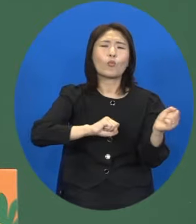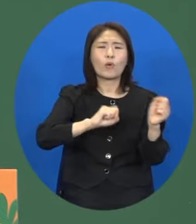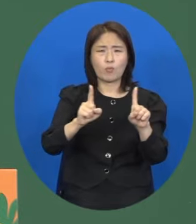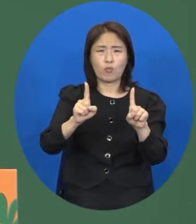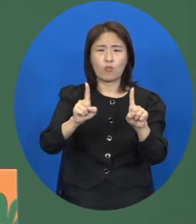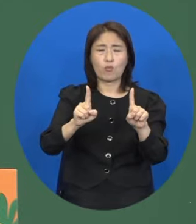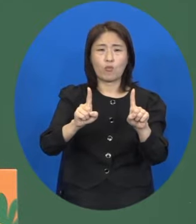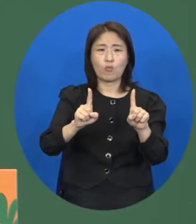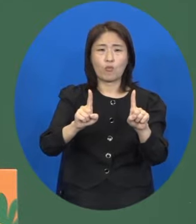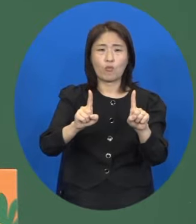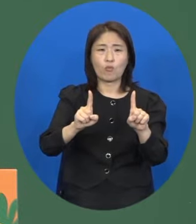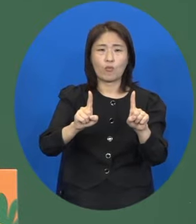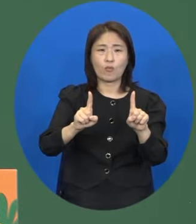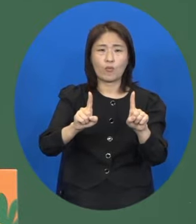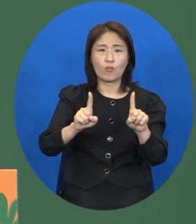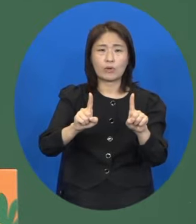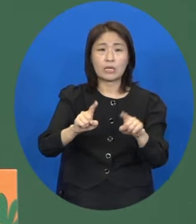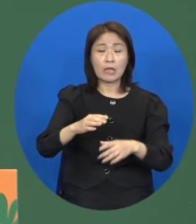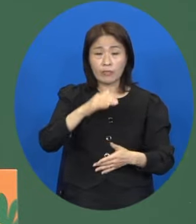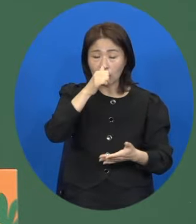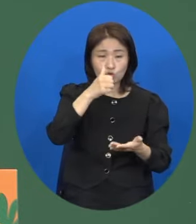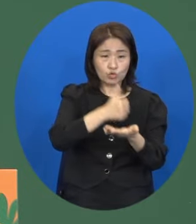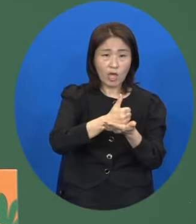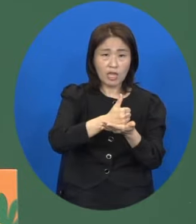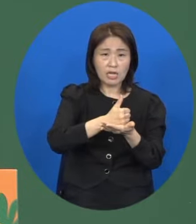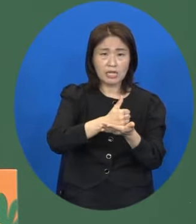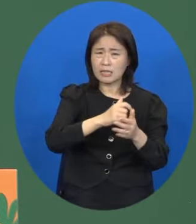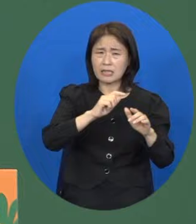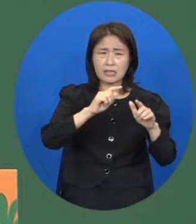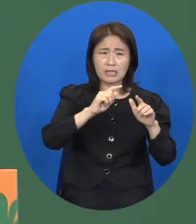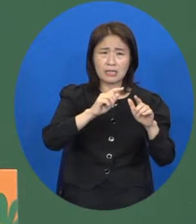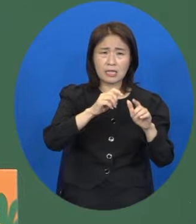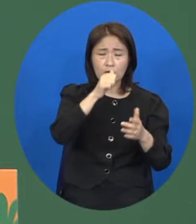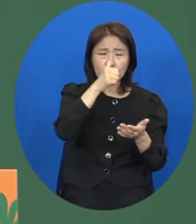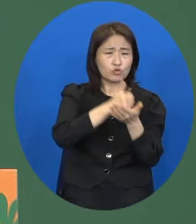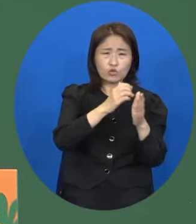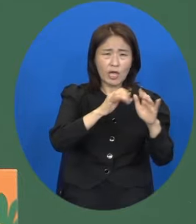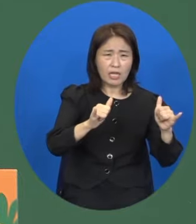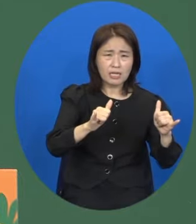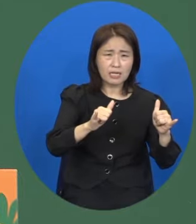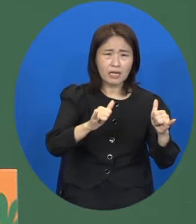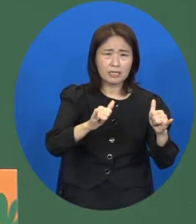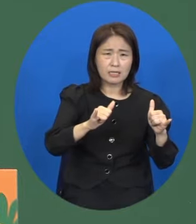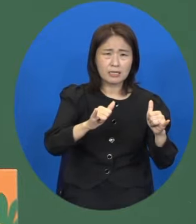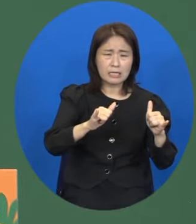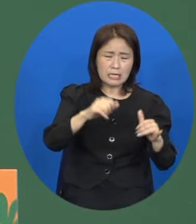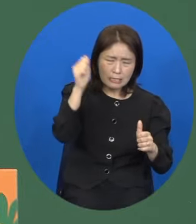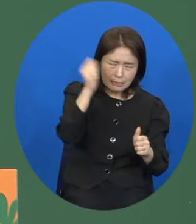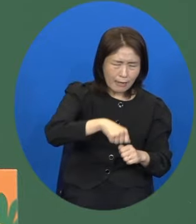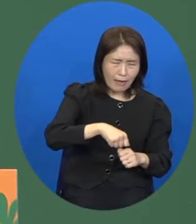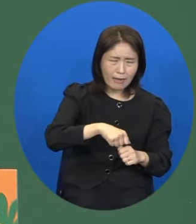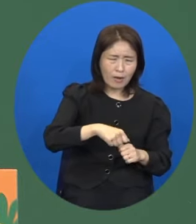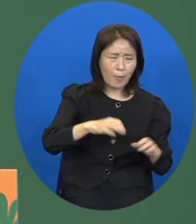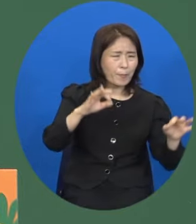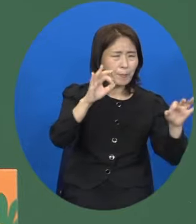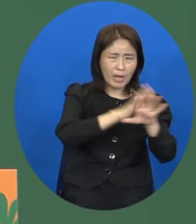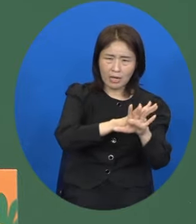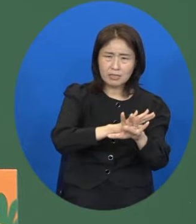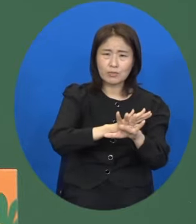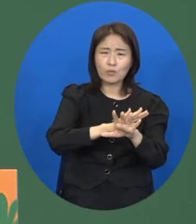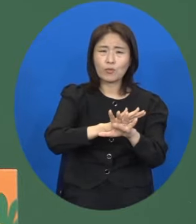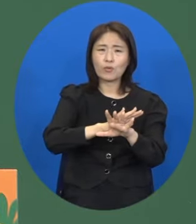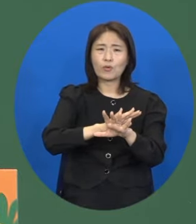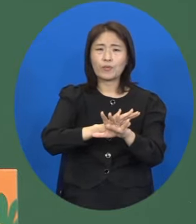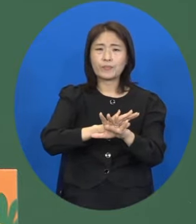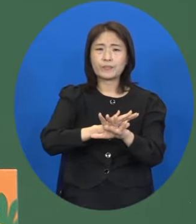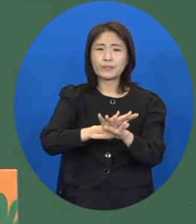주십니다. 이제 더 이상 죄인이라고 하는 사회적 낙인 혹은 편견에 사로잡혀 스스로 포기하는 인생이